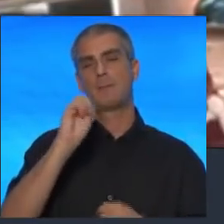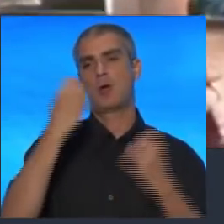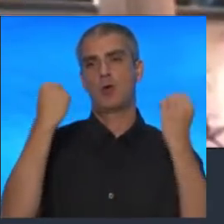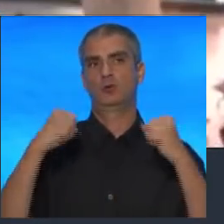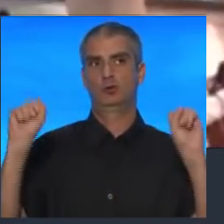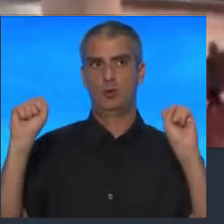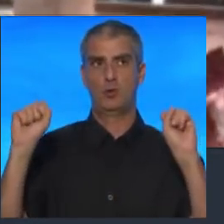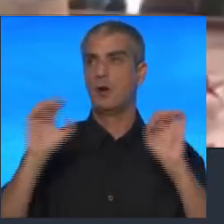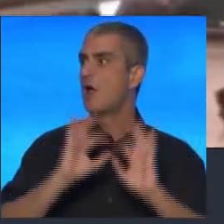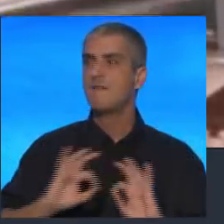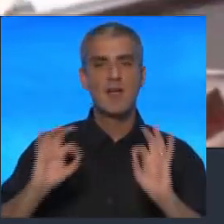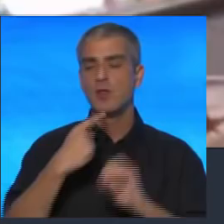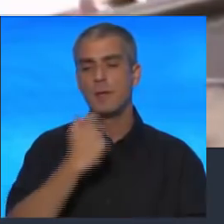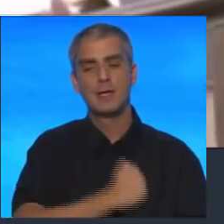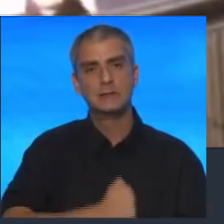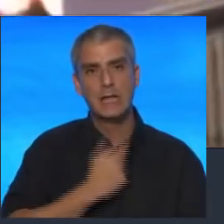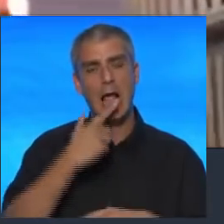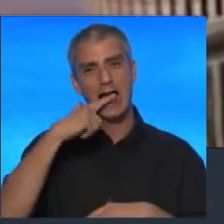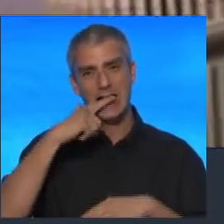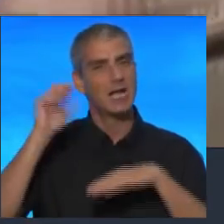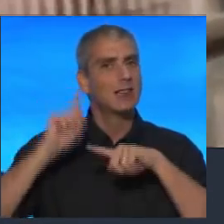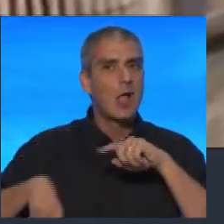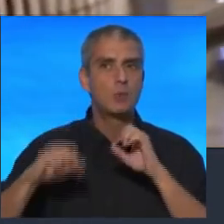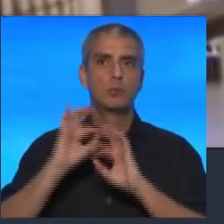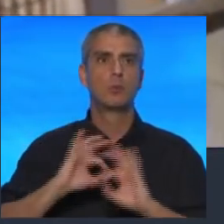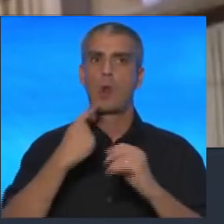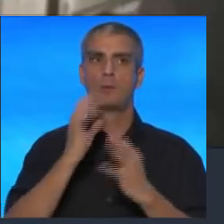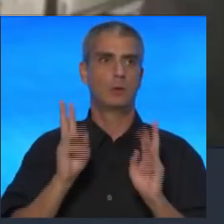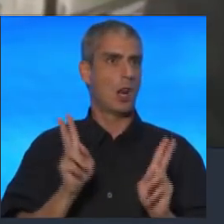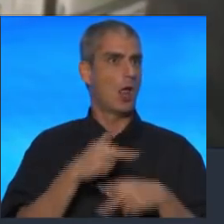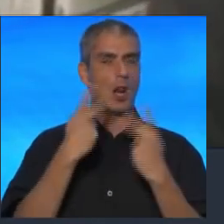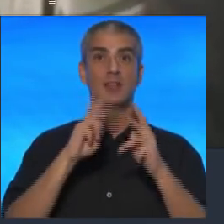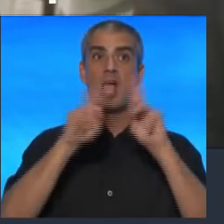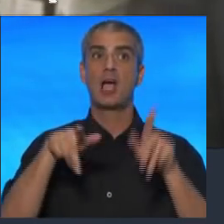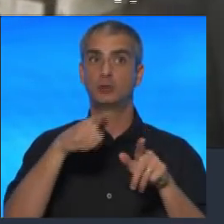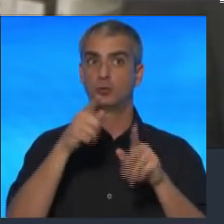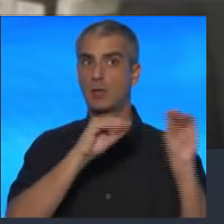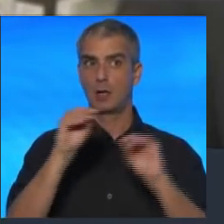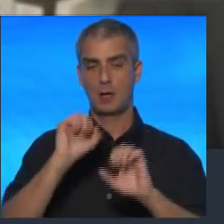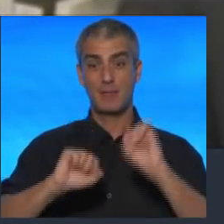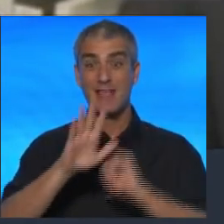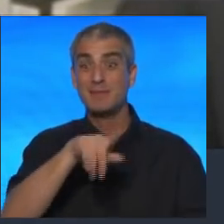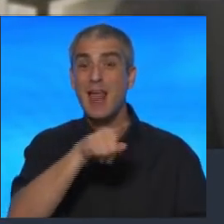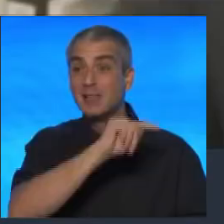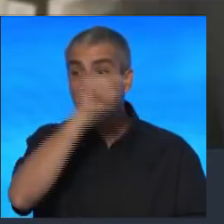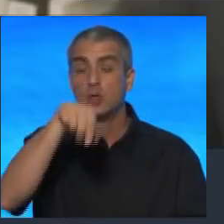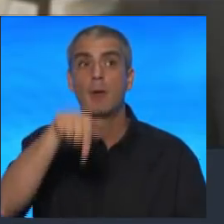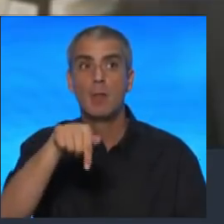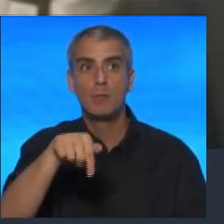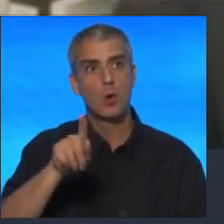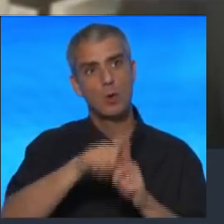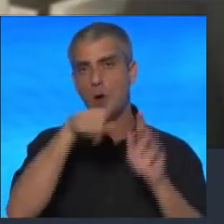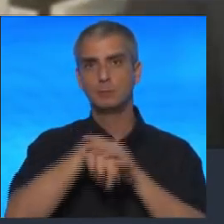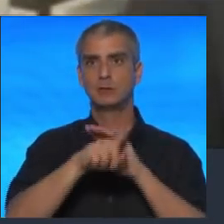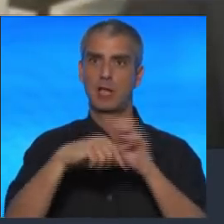בלי שמישהו הביע צער על מעצרם לשווא. לא יכול להיות שברשות ההגירה נוהגים בילדים שמגיעים לכאן כאילו עם איזה מסתנני